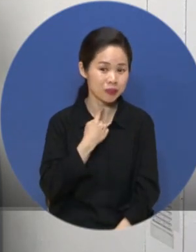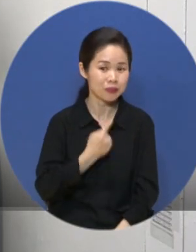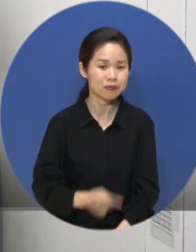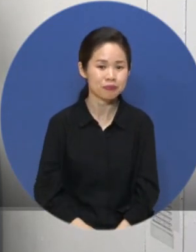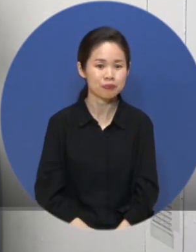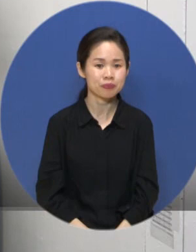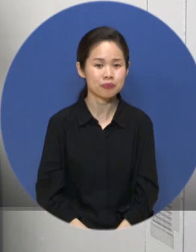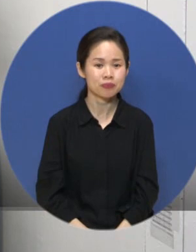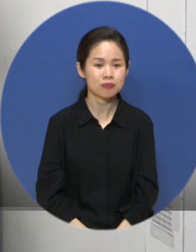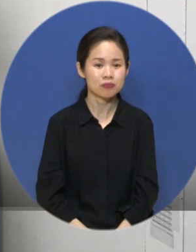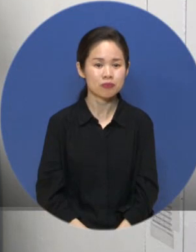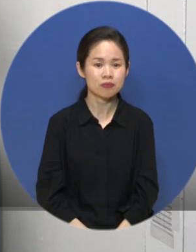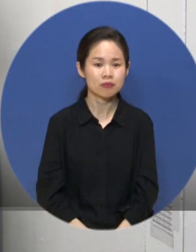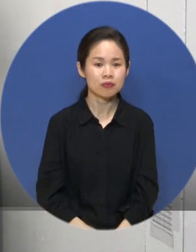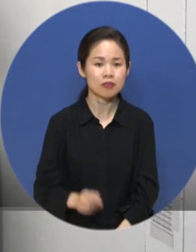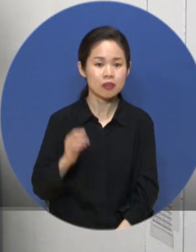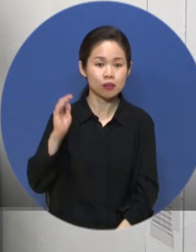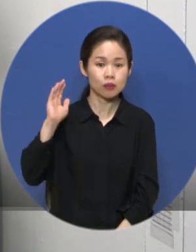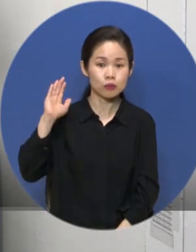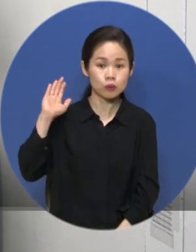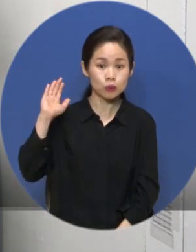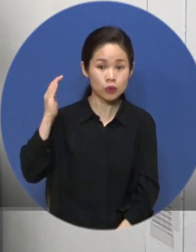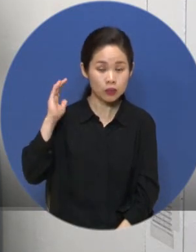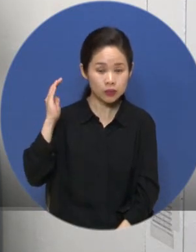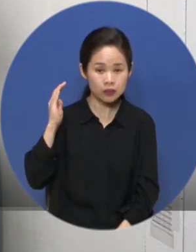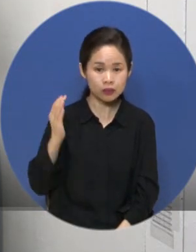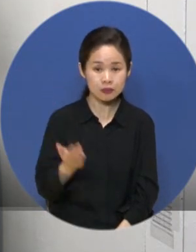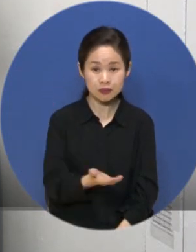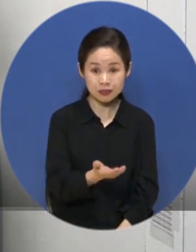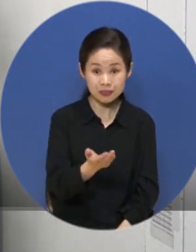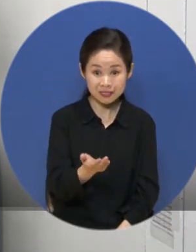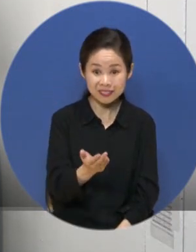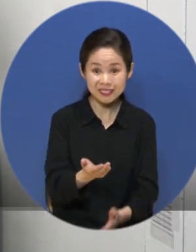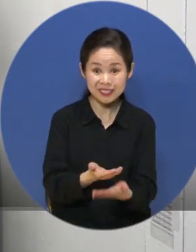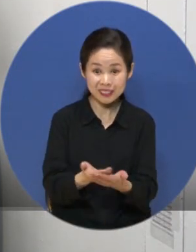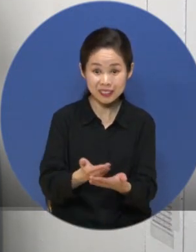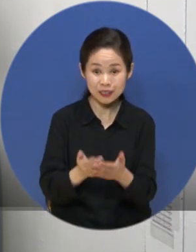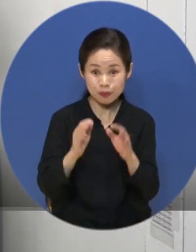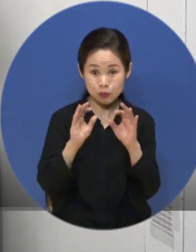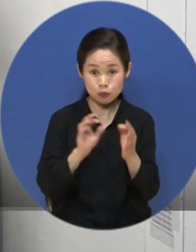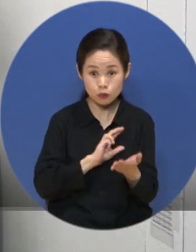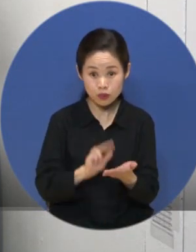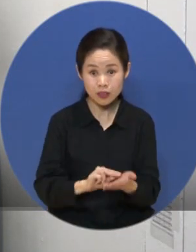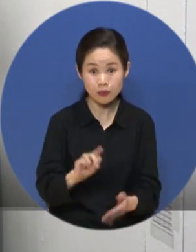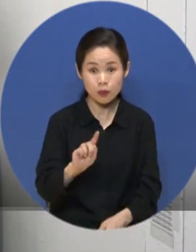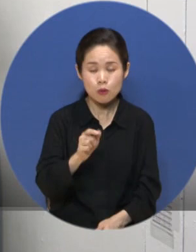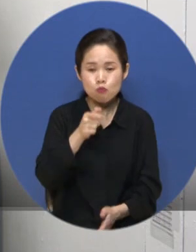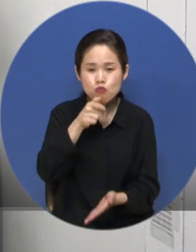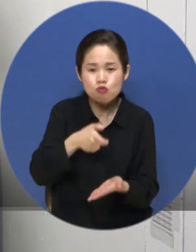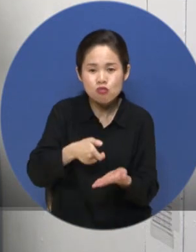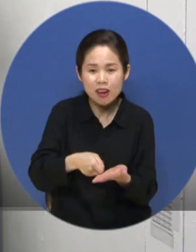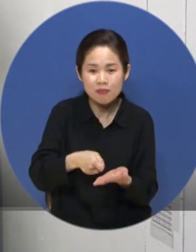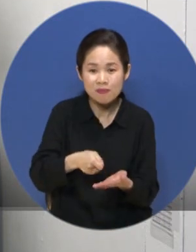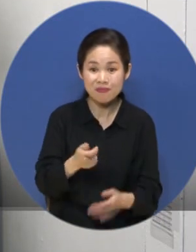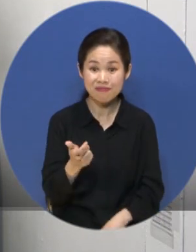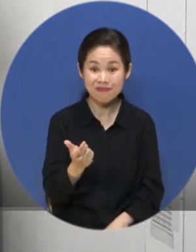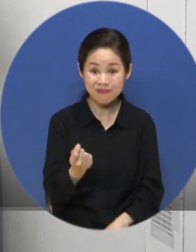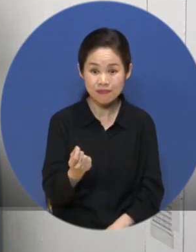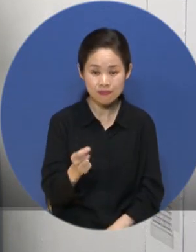최근 그 작가님의 작품에서는 네. 가장 큰 주제가 되는 게 이제 물감들이잖아요.